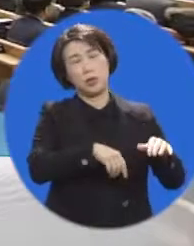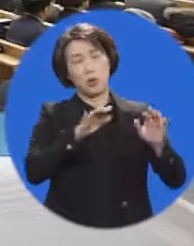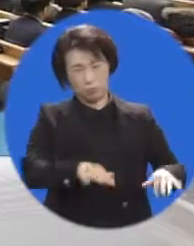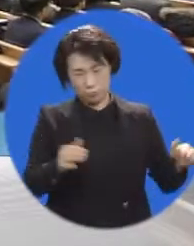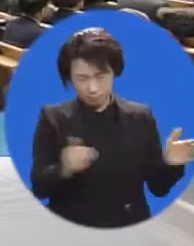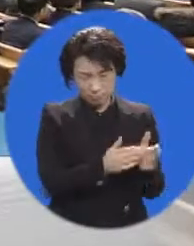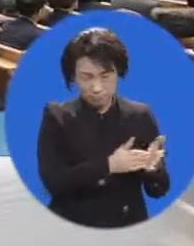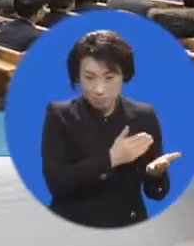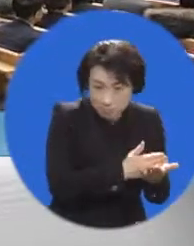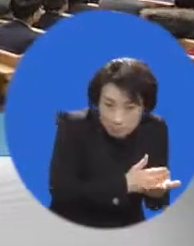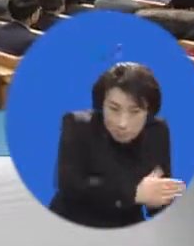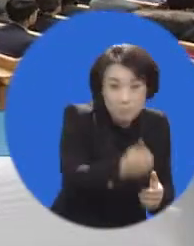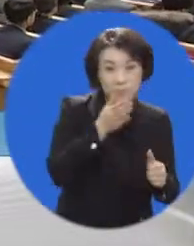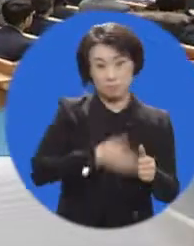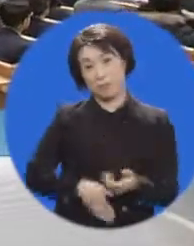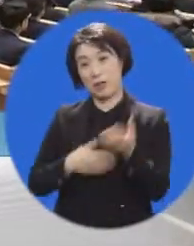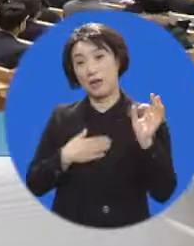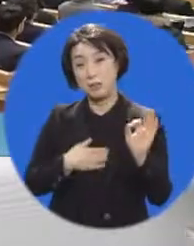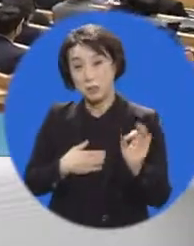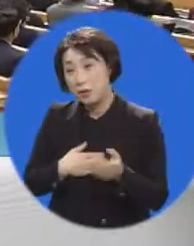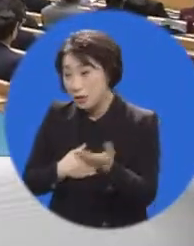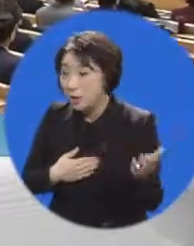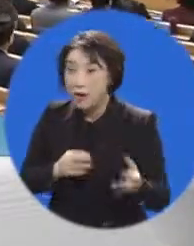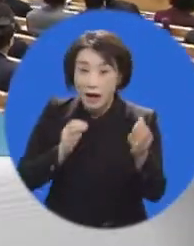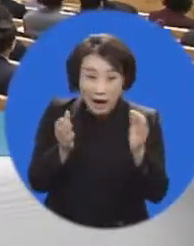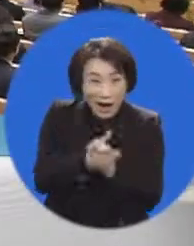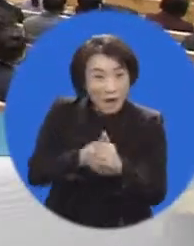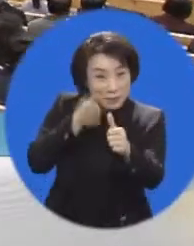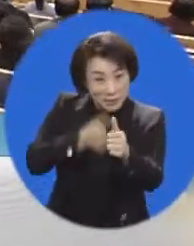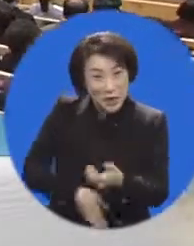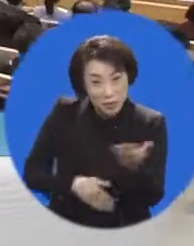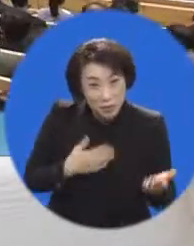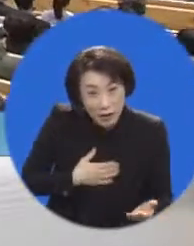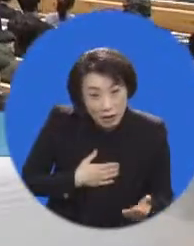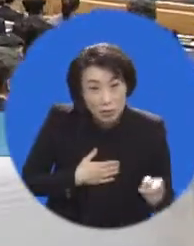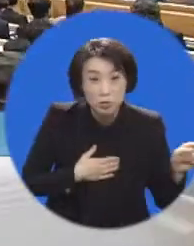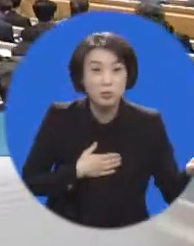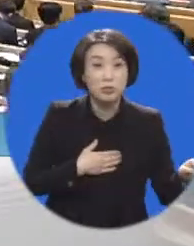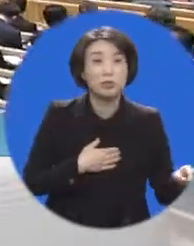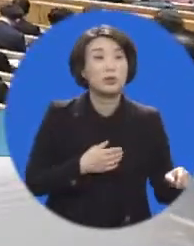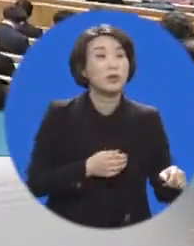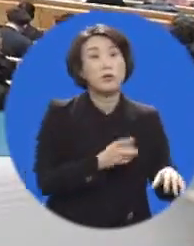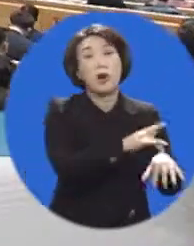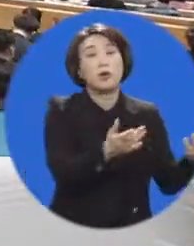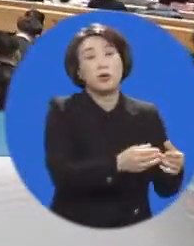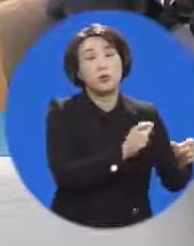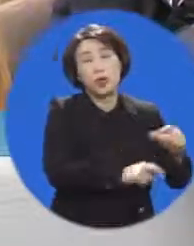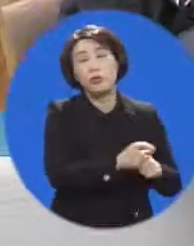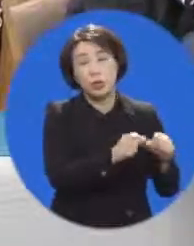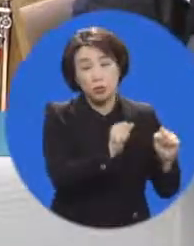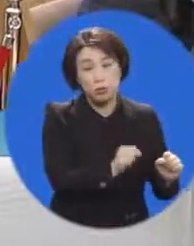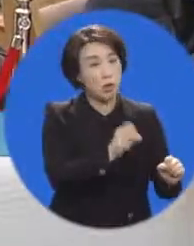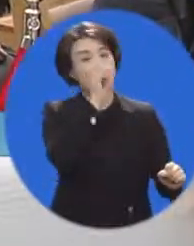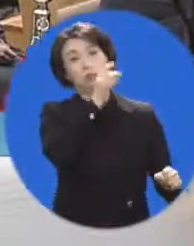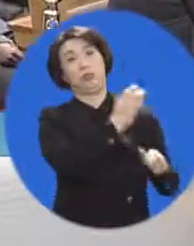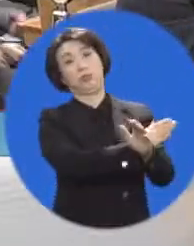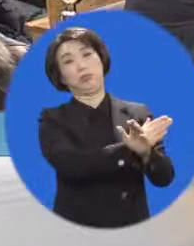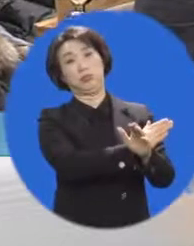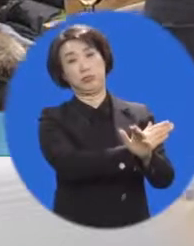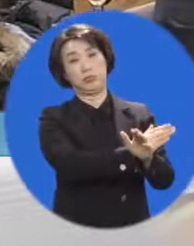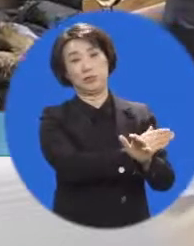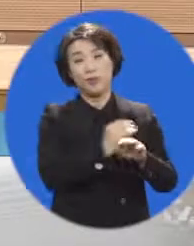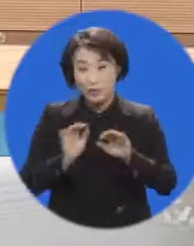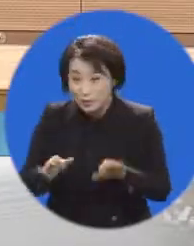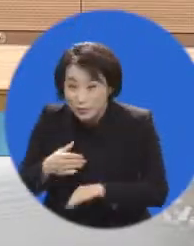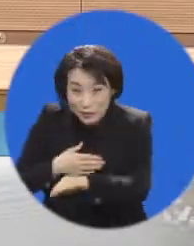돼. 큰 소리로 아멘이. 더 이상 거주해서는 안 된다 이 말이야. 근데